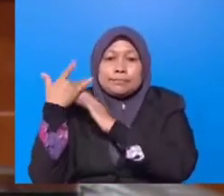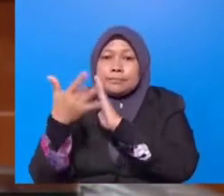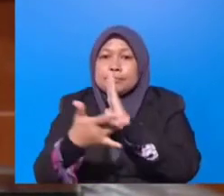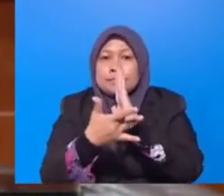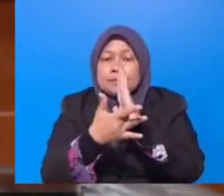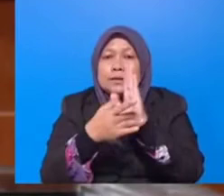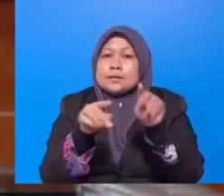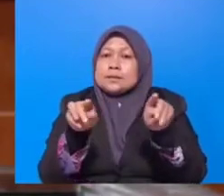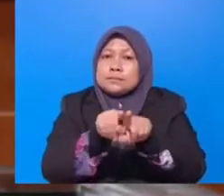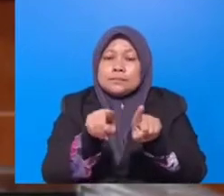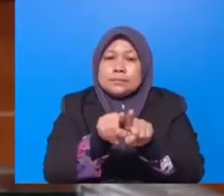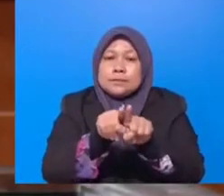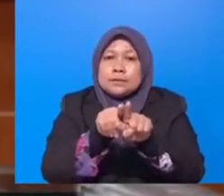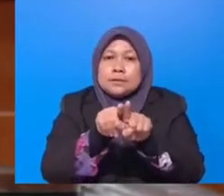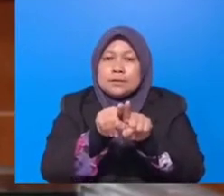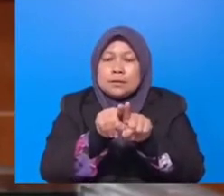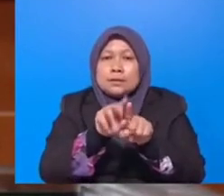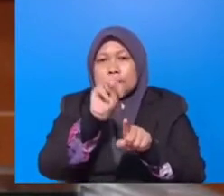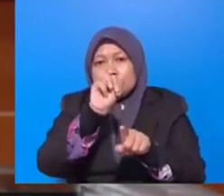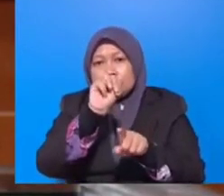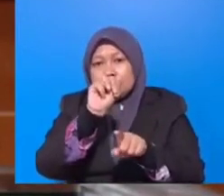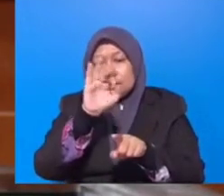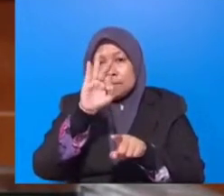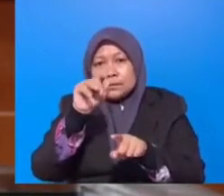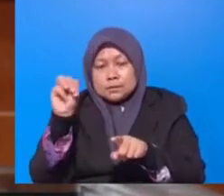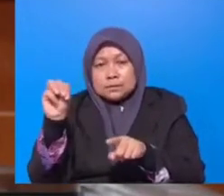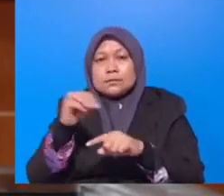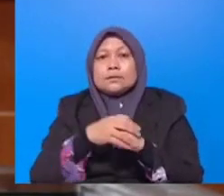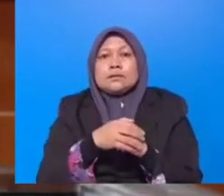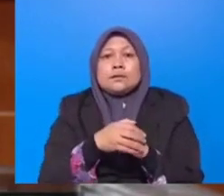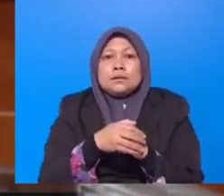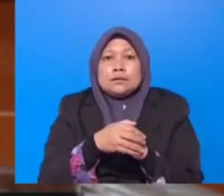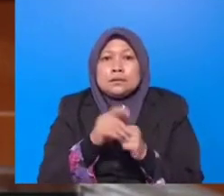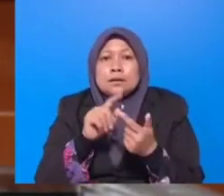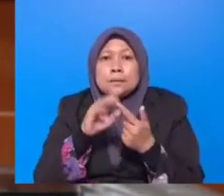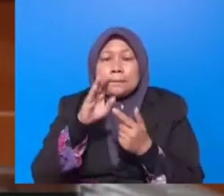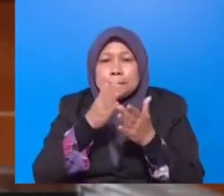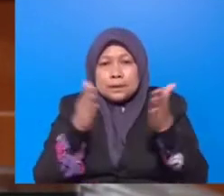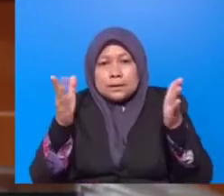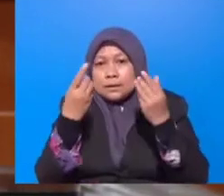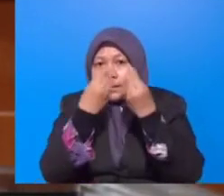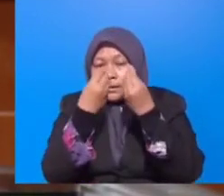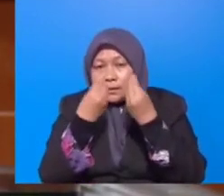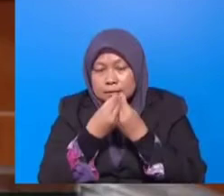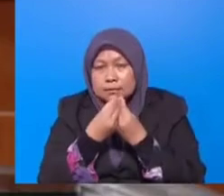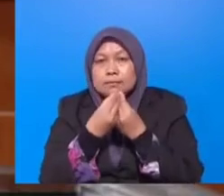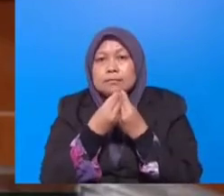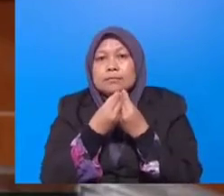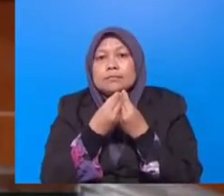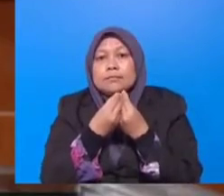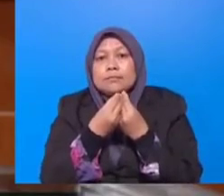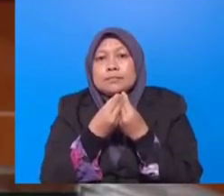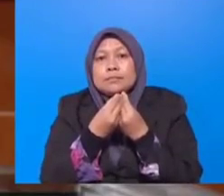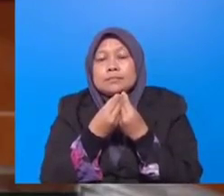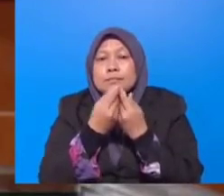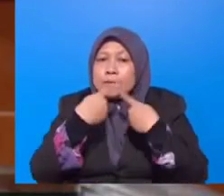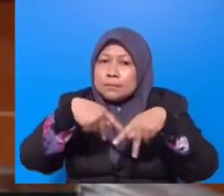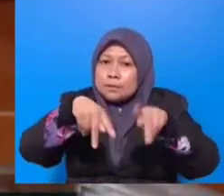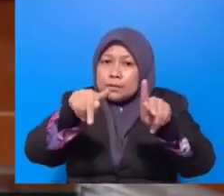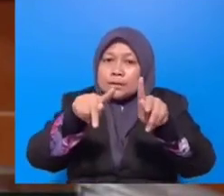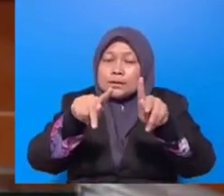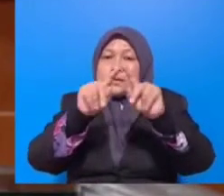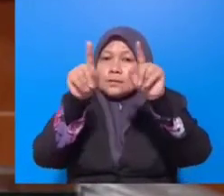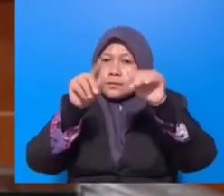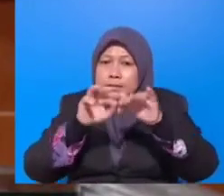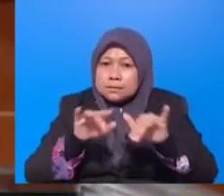seperti editis Manufacturing activision intelegensi big data analytics Advance meteor